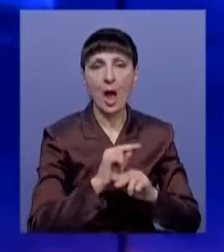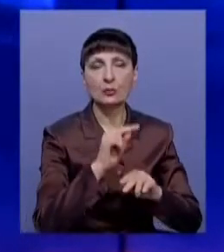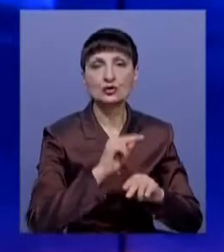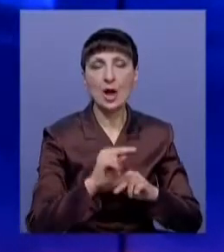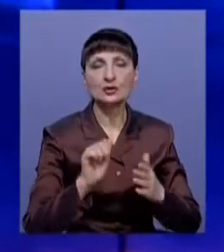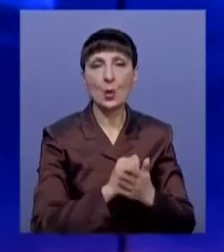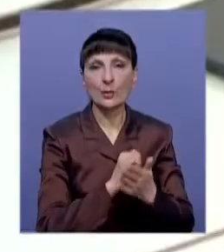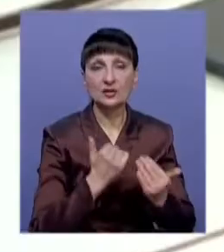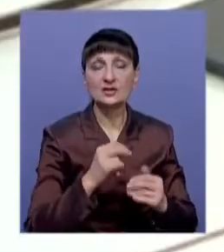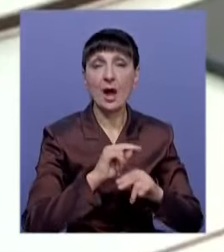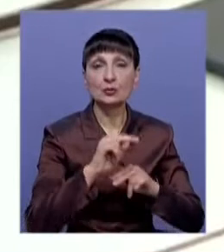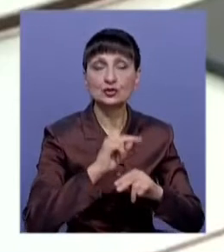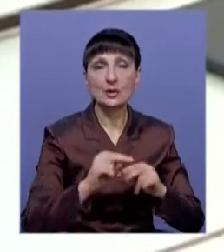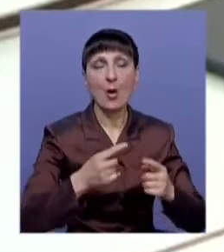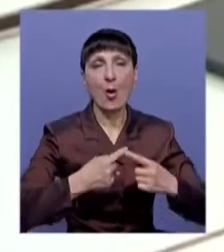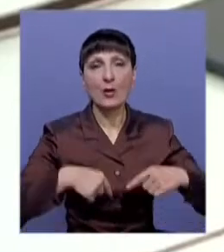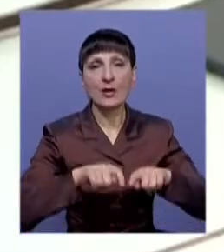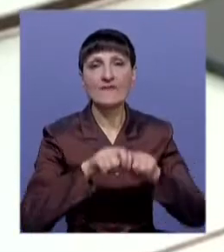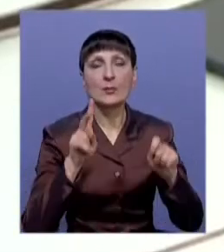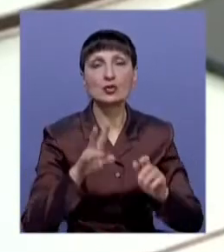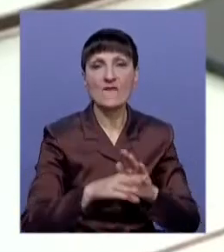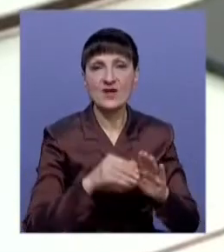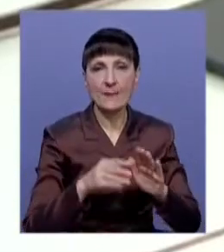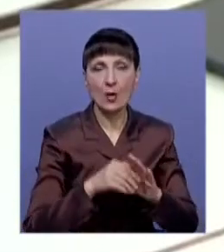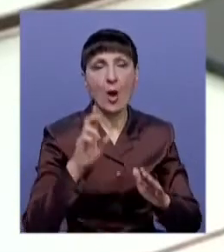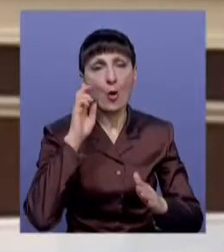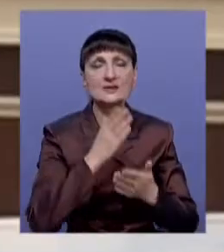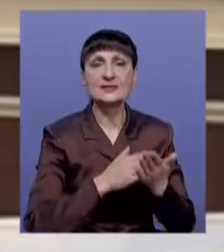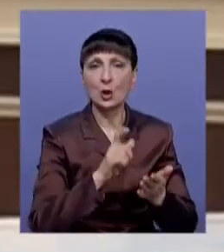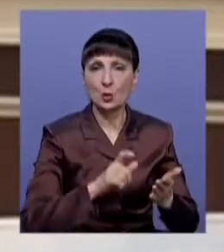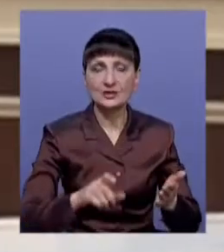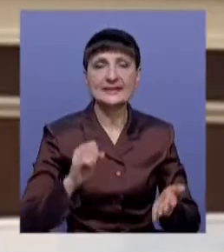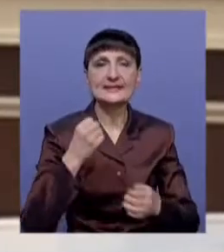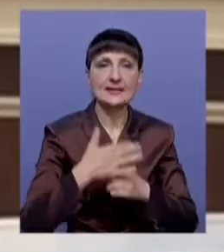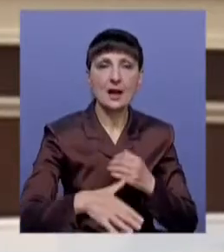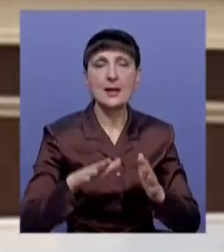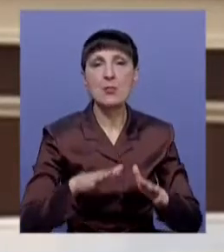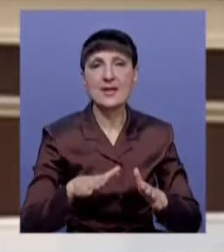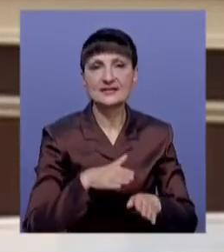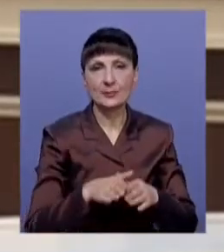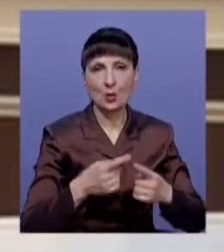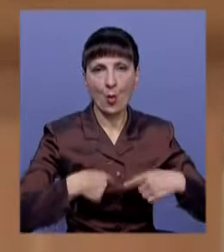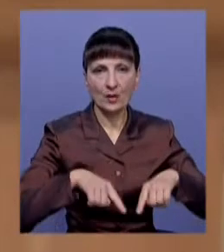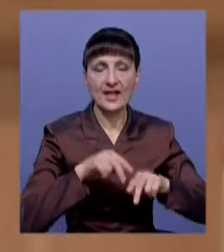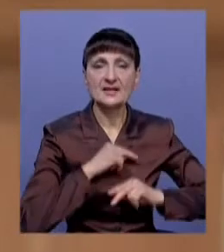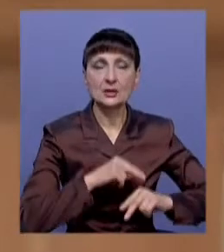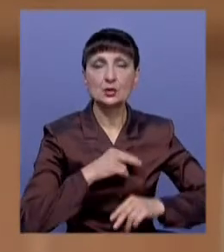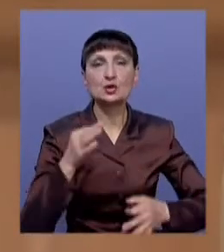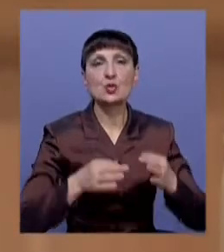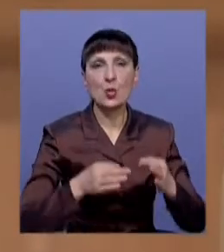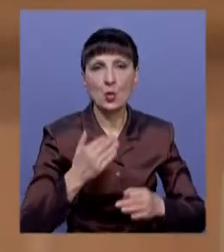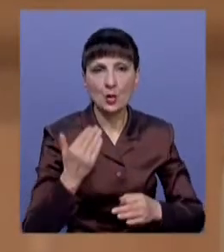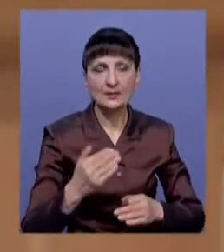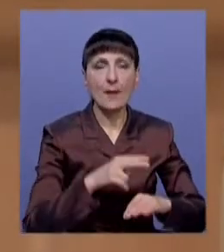материалы. Проводится обучение организаторов выборов, госслужащих, центральных и местных исполнительных органов, сотрудников судебной